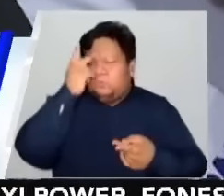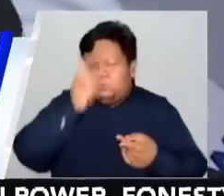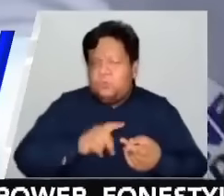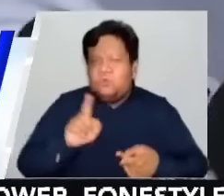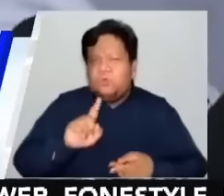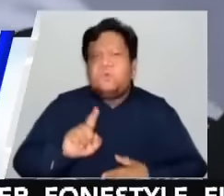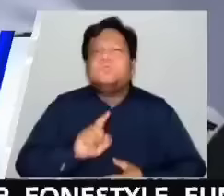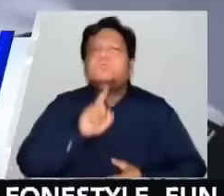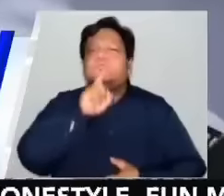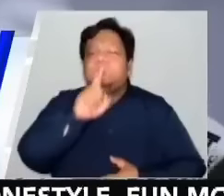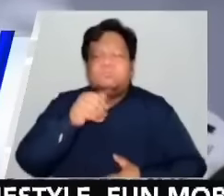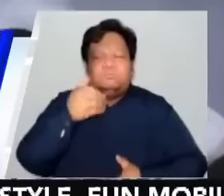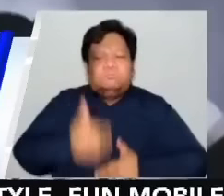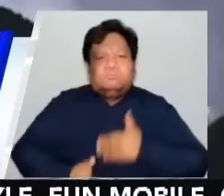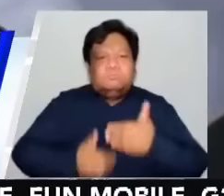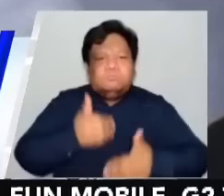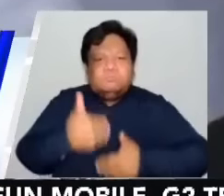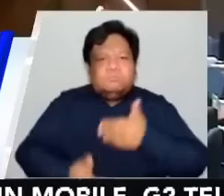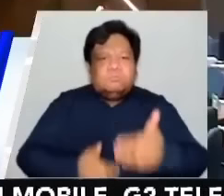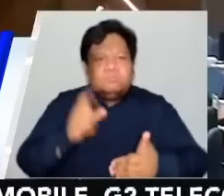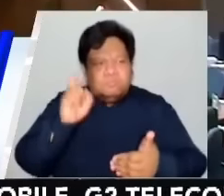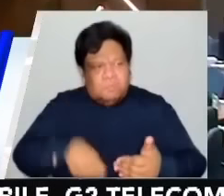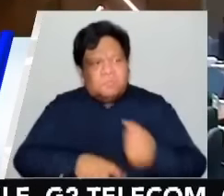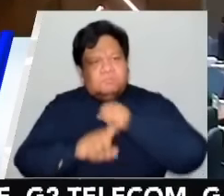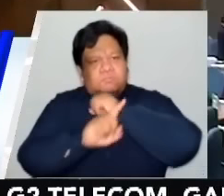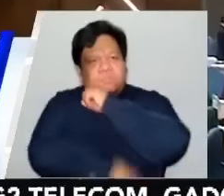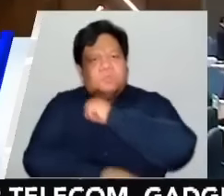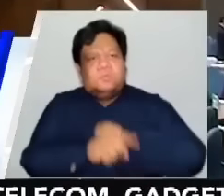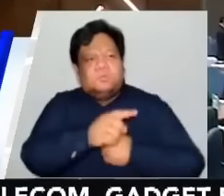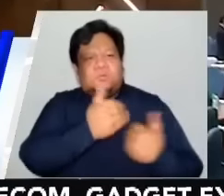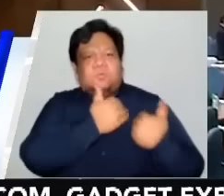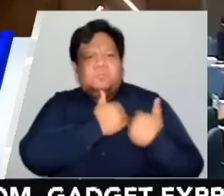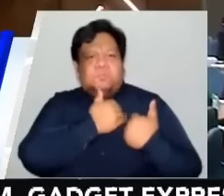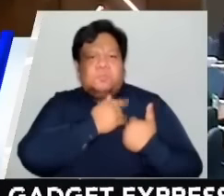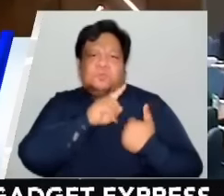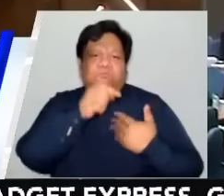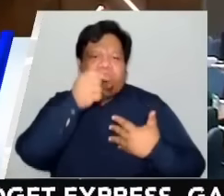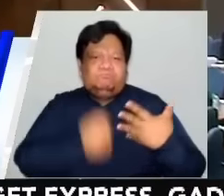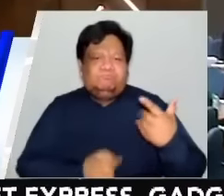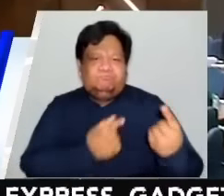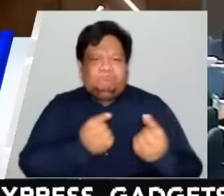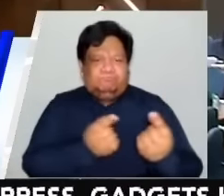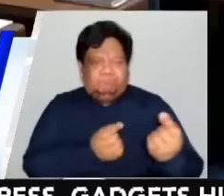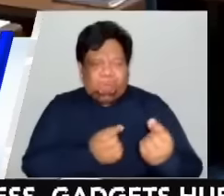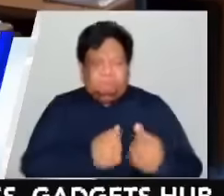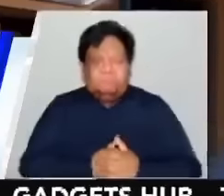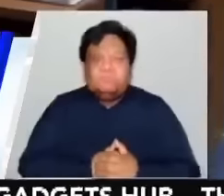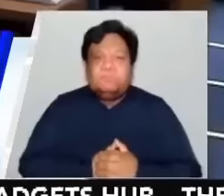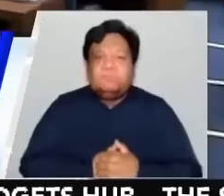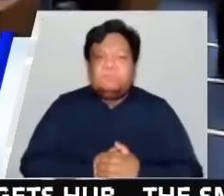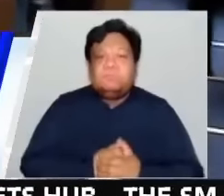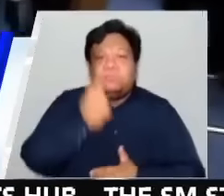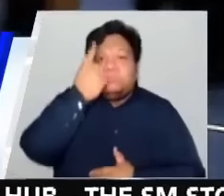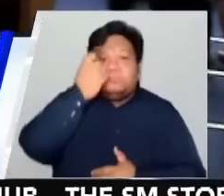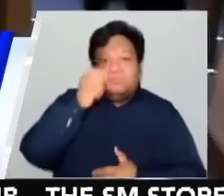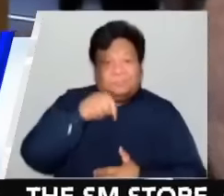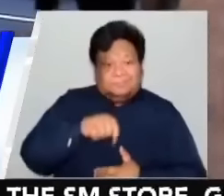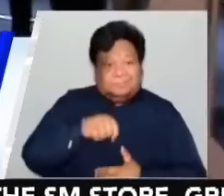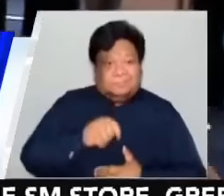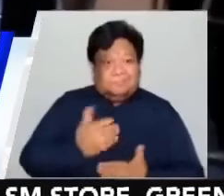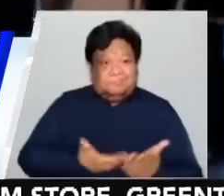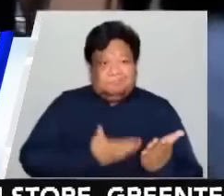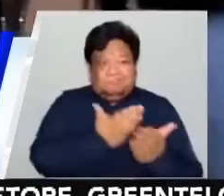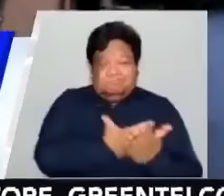towards holding the vice president accountable kailangang mafer ang complaint sa plenaryo para ma endorso sa committee on